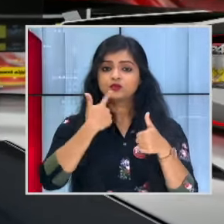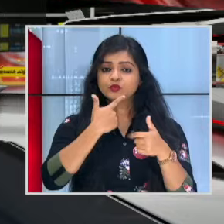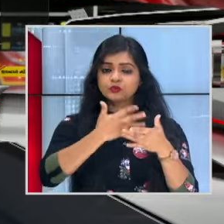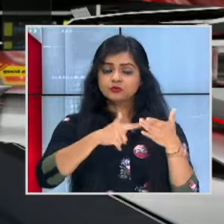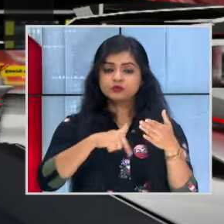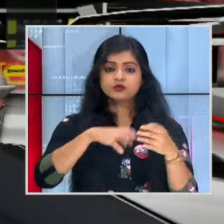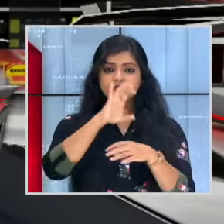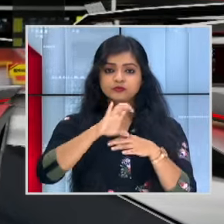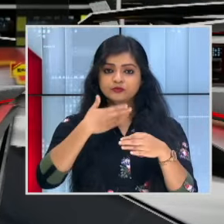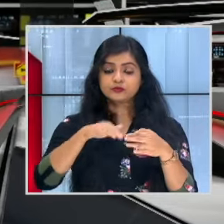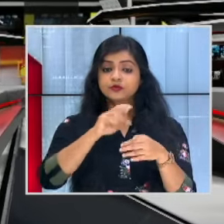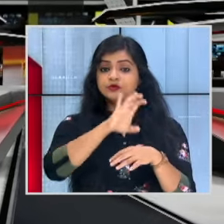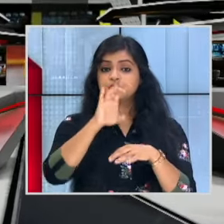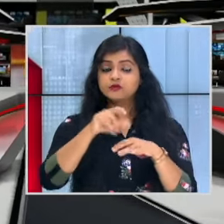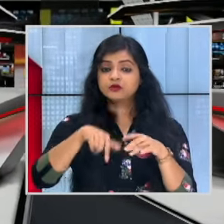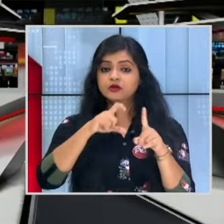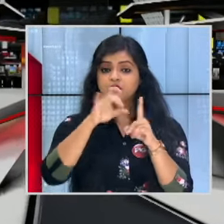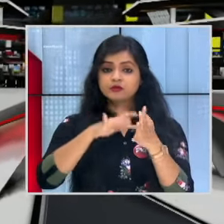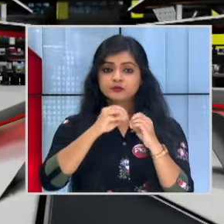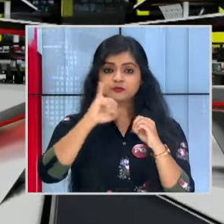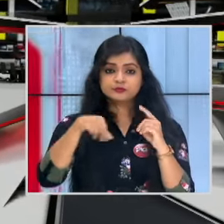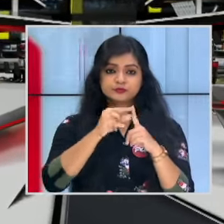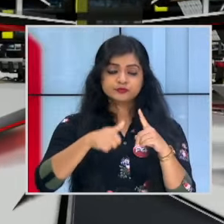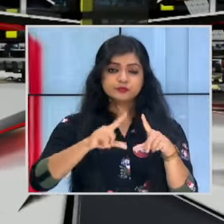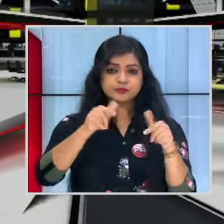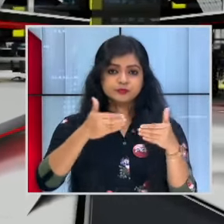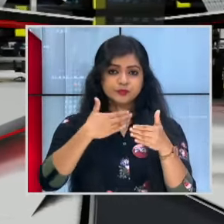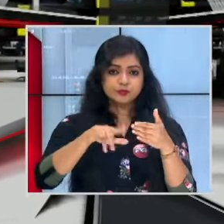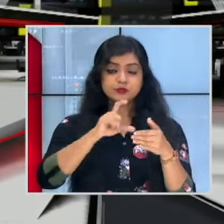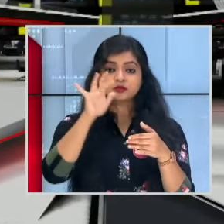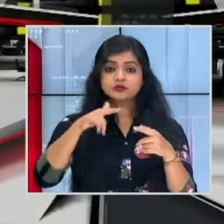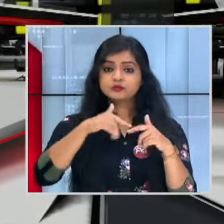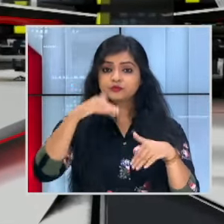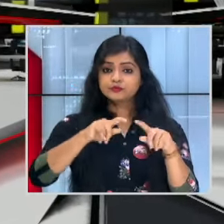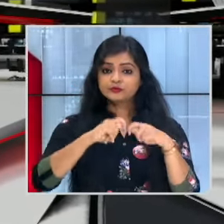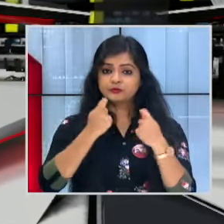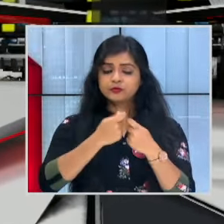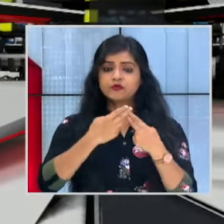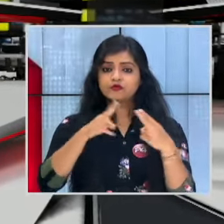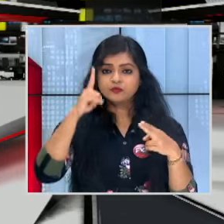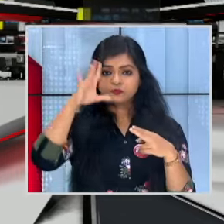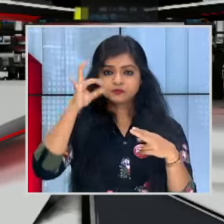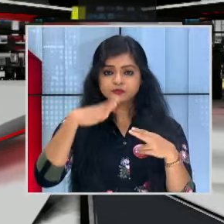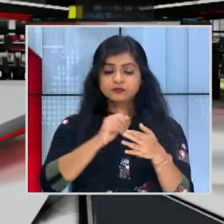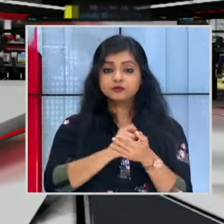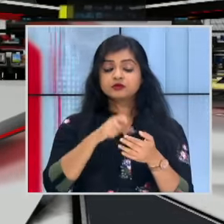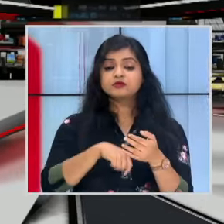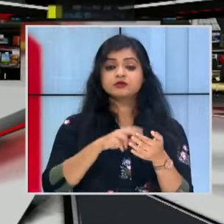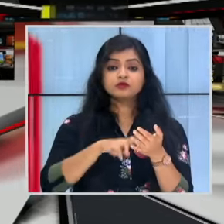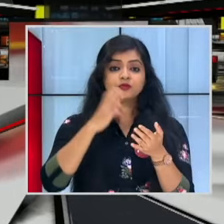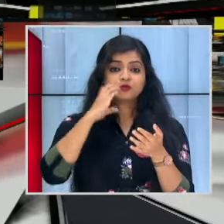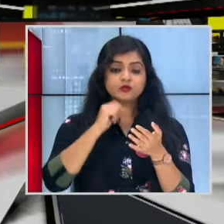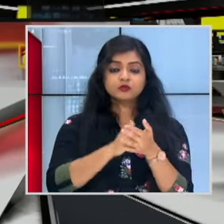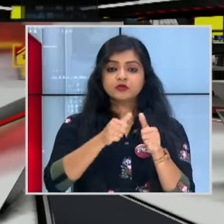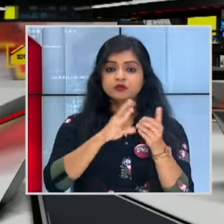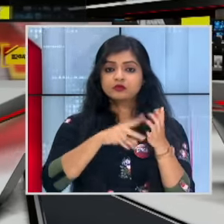വൈകിട്ട് ഡൽഹി BJP ആസ്ഥാനത്ത് ചേരുന്ന കേന്ദ്ര തെരഞ്ഞെടുപ്പ് സമിതി യോഗം സ്ഥാനാർത്ഥികളുടെ കാര്യത്തിൽ അന്തിമ തീരുമാനമെടുക്കും. നരേന്ദ്രമോദി, അമിത്ഷാ,